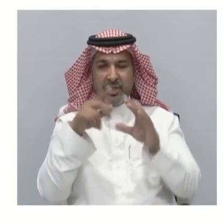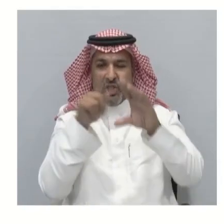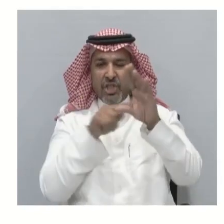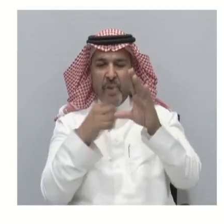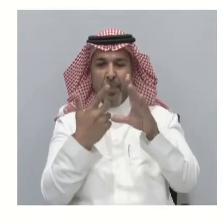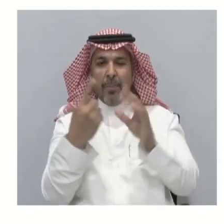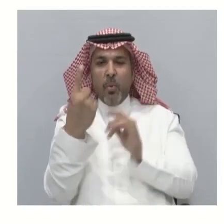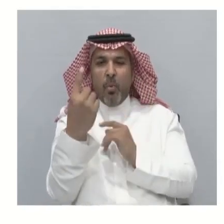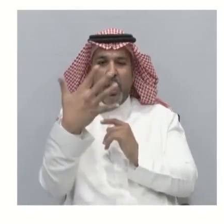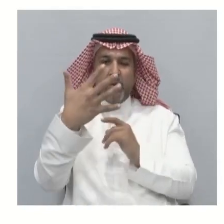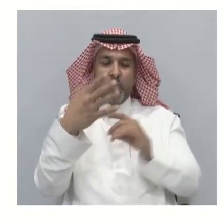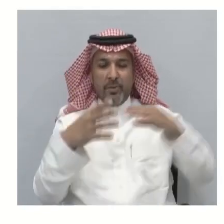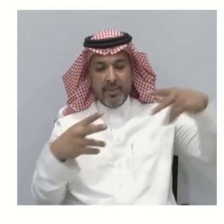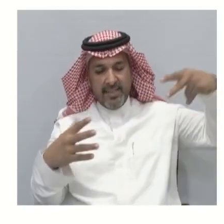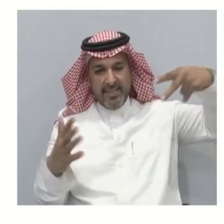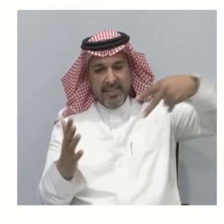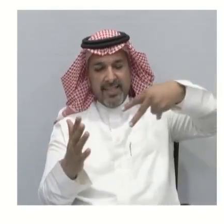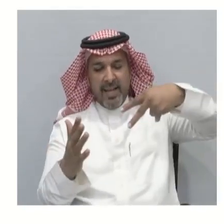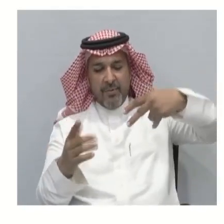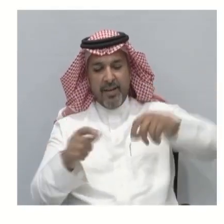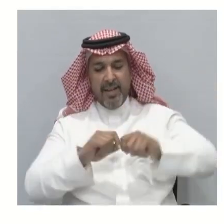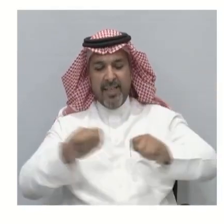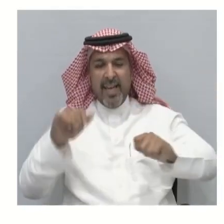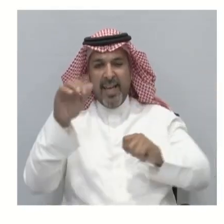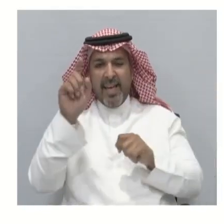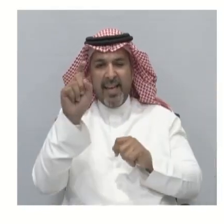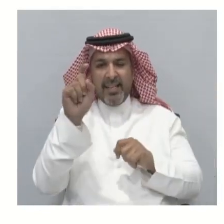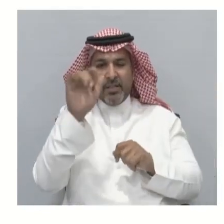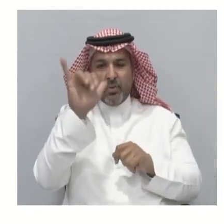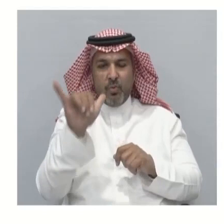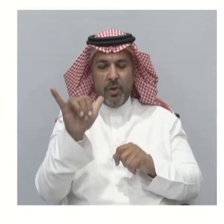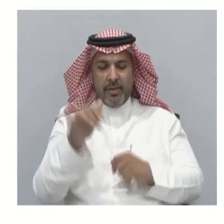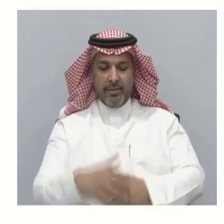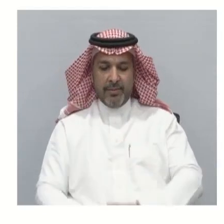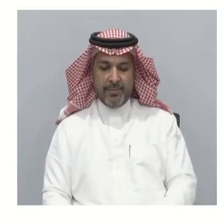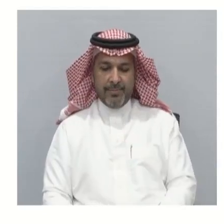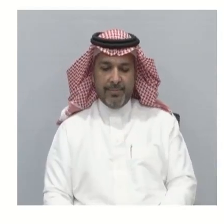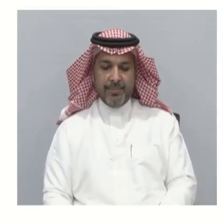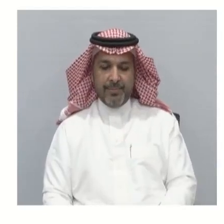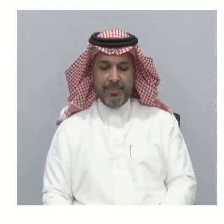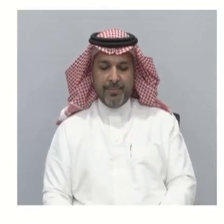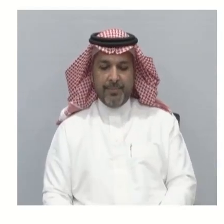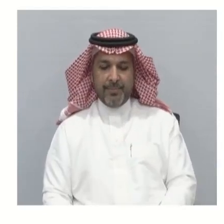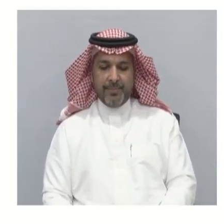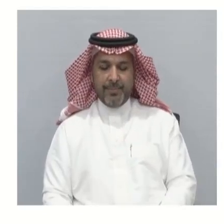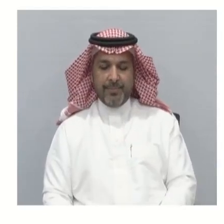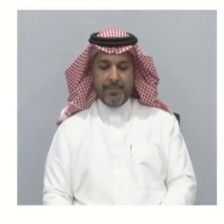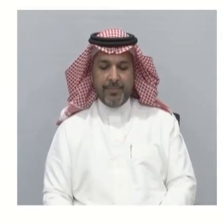51 اللي هي تقابل ماذا تقابل اكس واي اذا تقابل